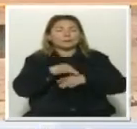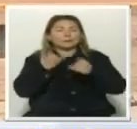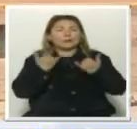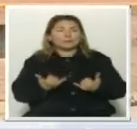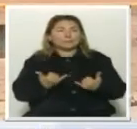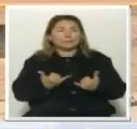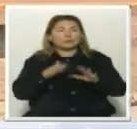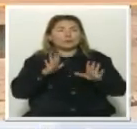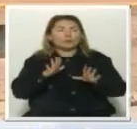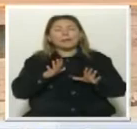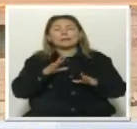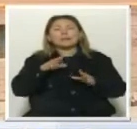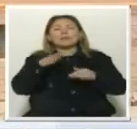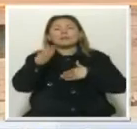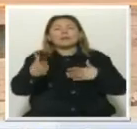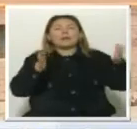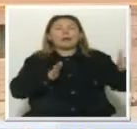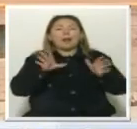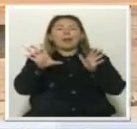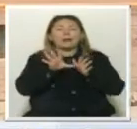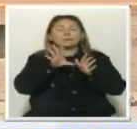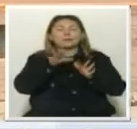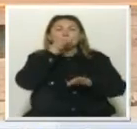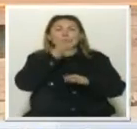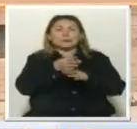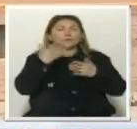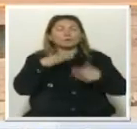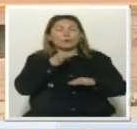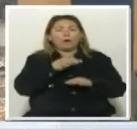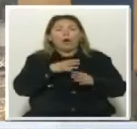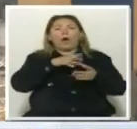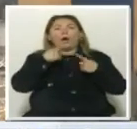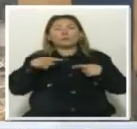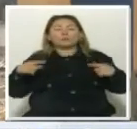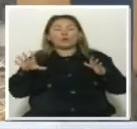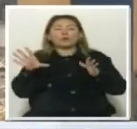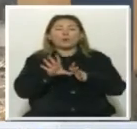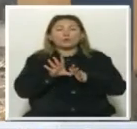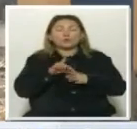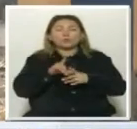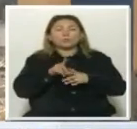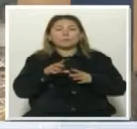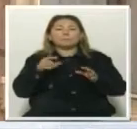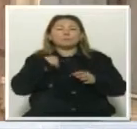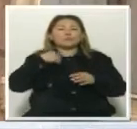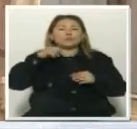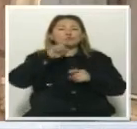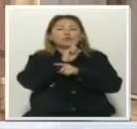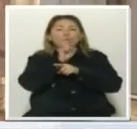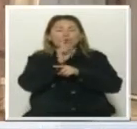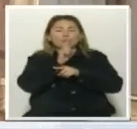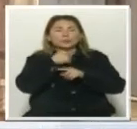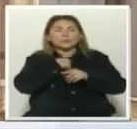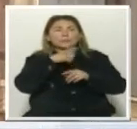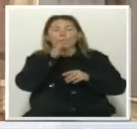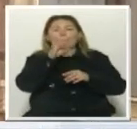АОС тек қана трансформаторға жауап береді. Бізге үйге келе жатқан токты, токтың жүйесі біздің счетчикке дейінгісін, оны